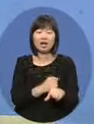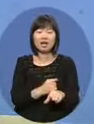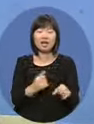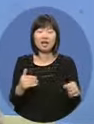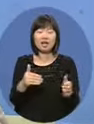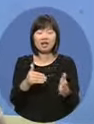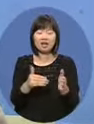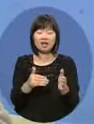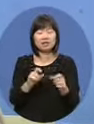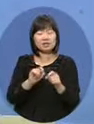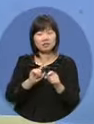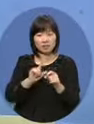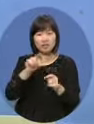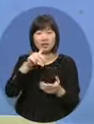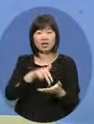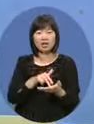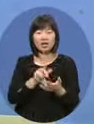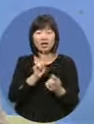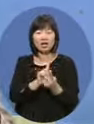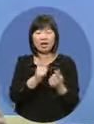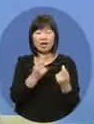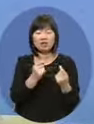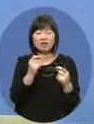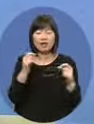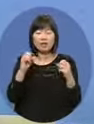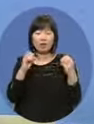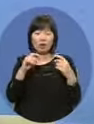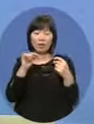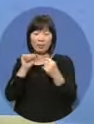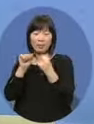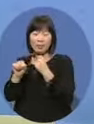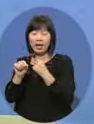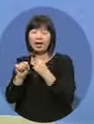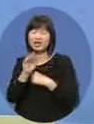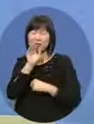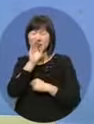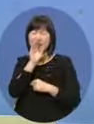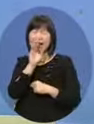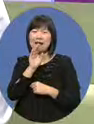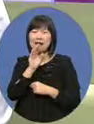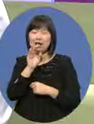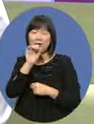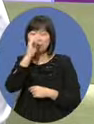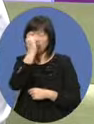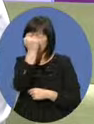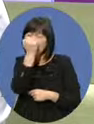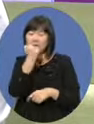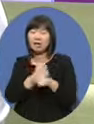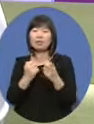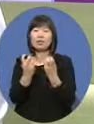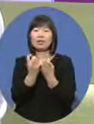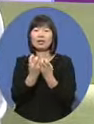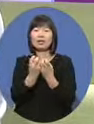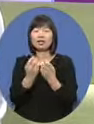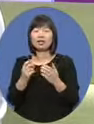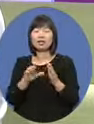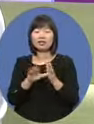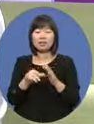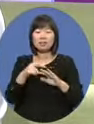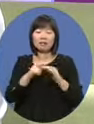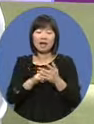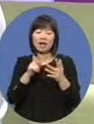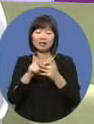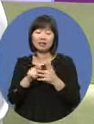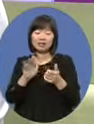텐데 네. 이렇게 대화가 안 통하고 네. 정말 안 된다! 이런 네네. 때는 어떻게 되는 겁니까? 네, 사실 이제 그럴 때는요, 네. 마음 읽기라는 게 참